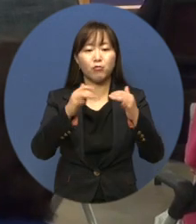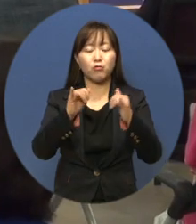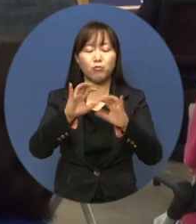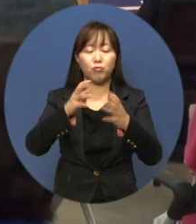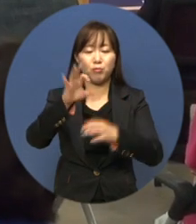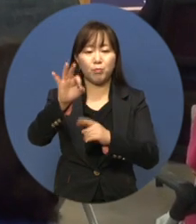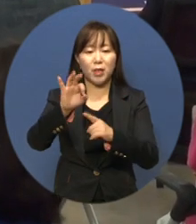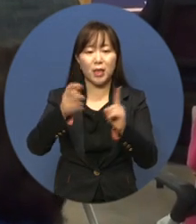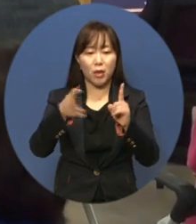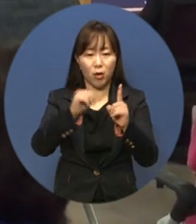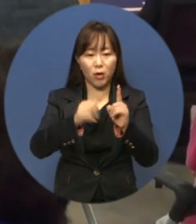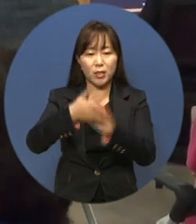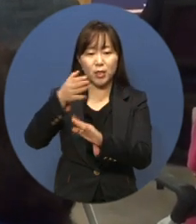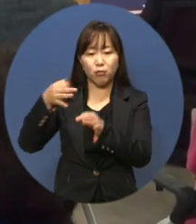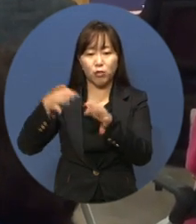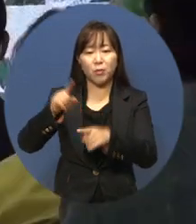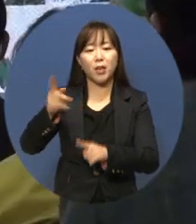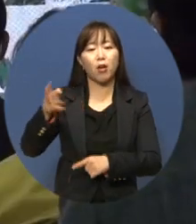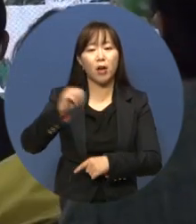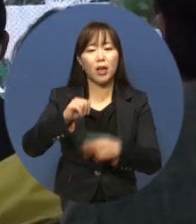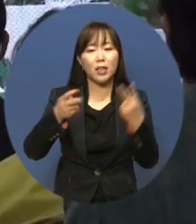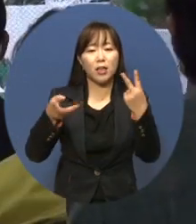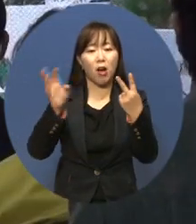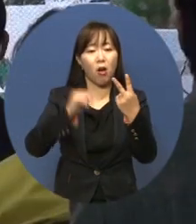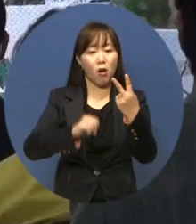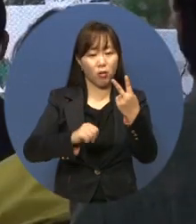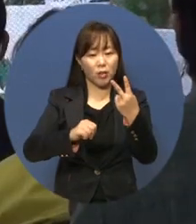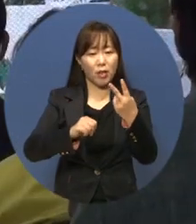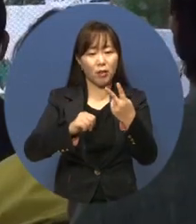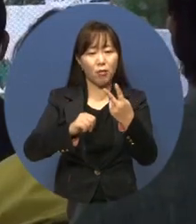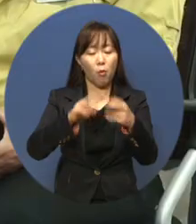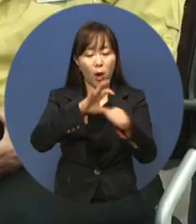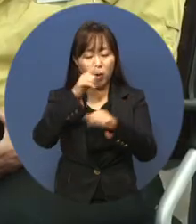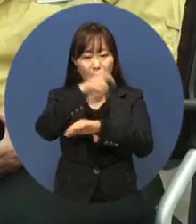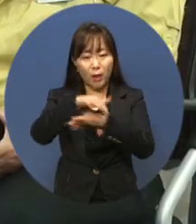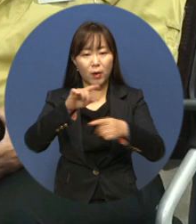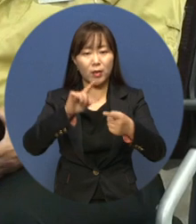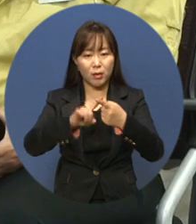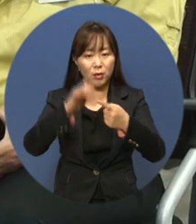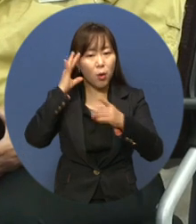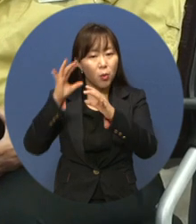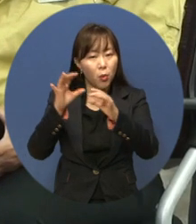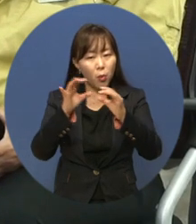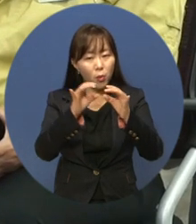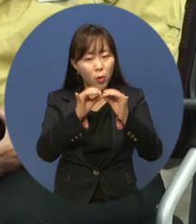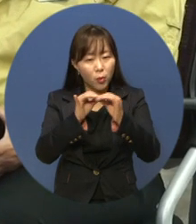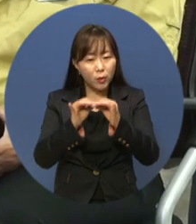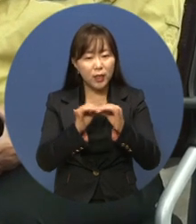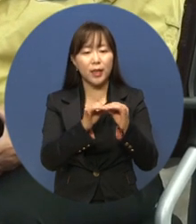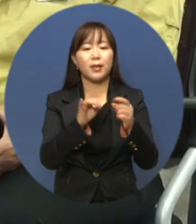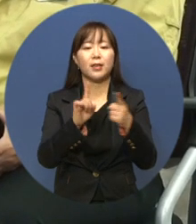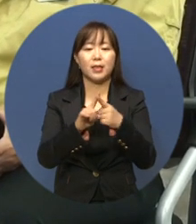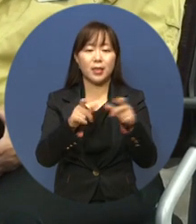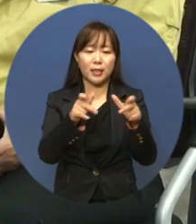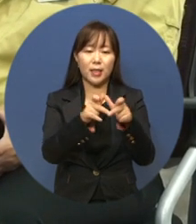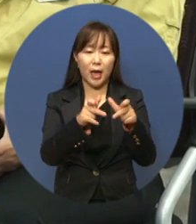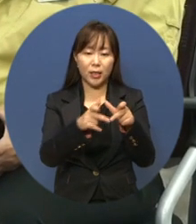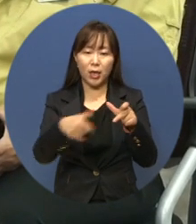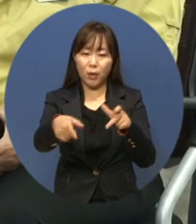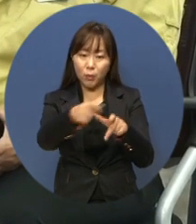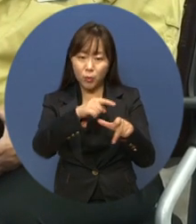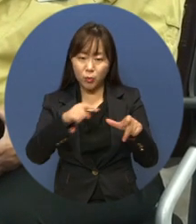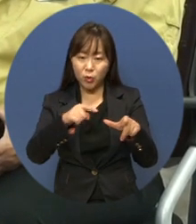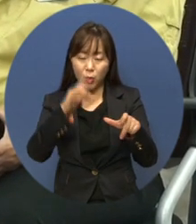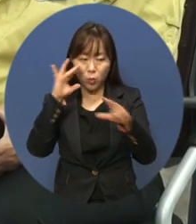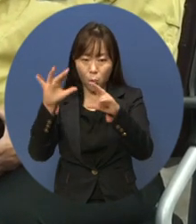1억과 시투입 1억, 총 2억 원의 예산 활용 계획에 대한 공감과 동의를 당사자인